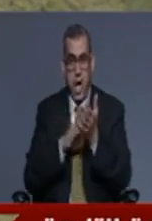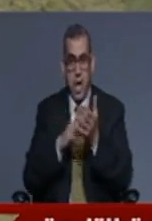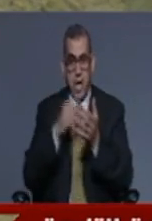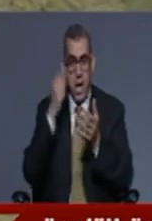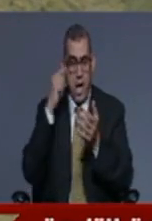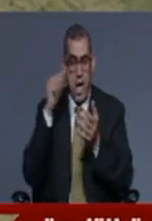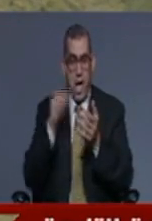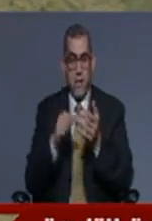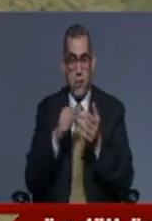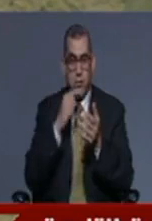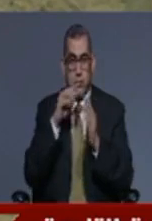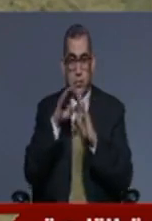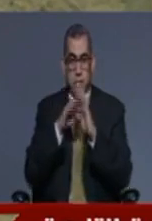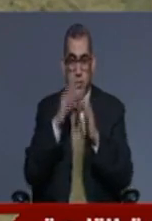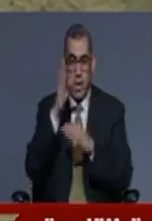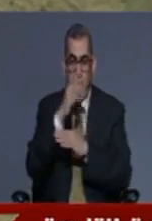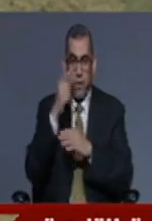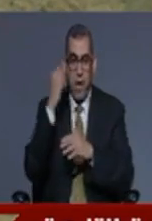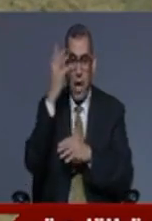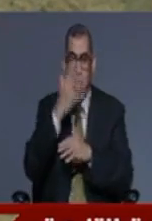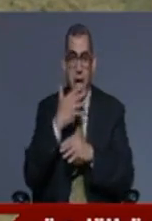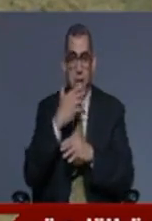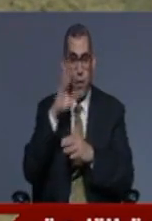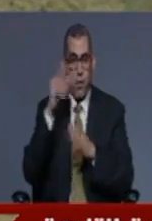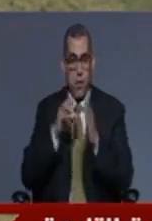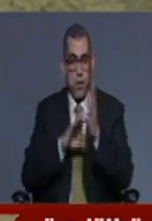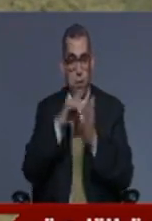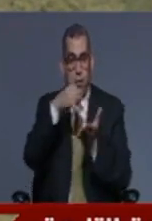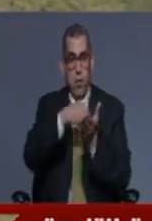وضع أفريقيا في منتصف العالم.